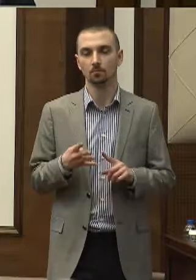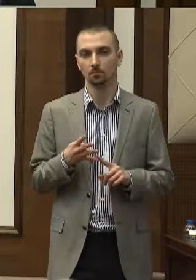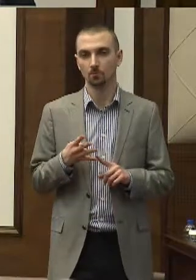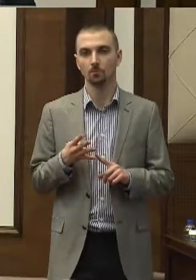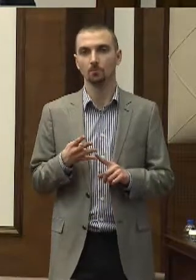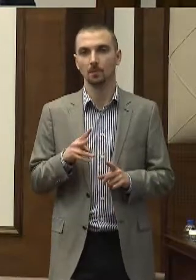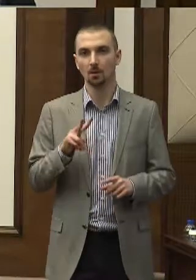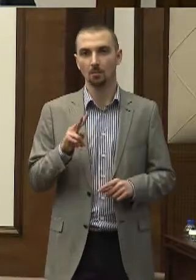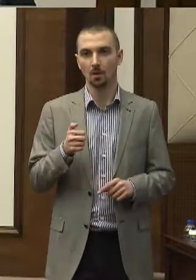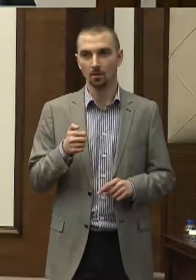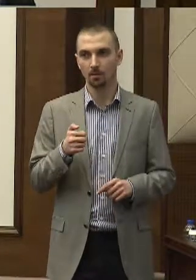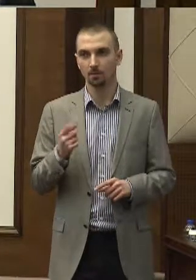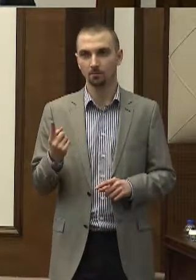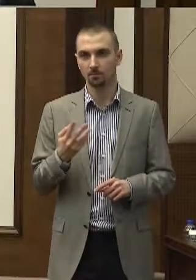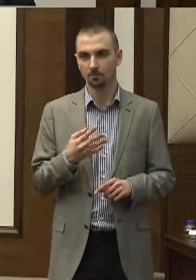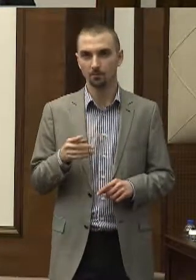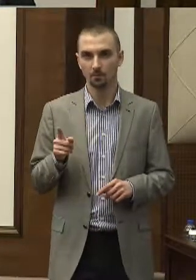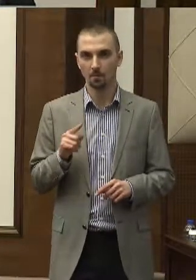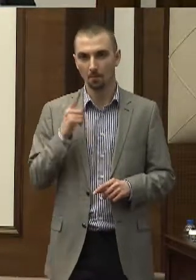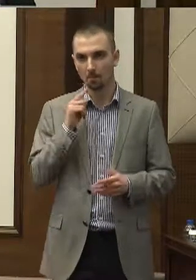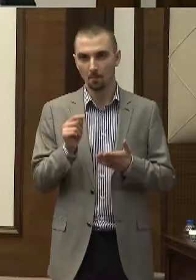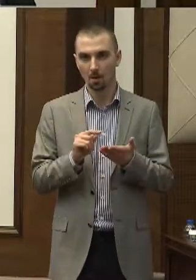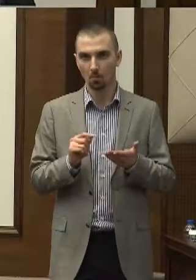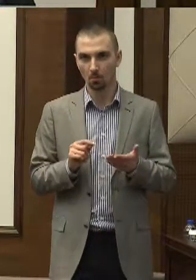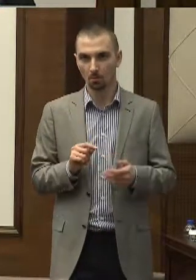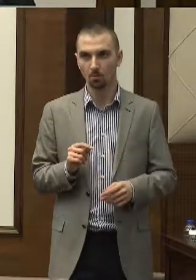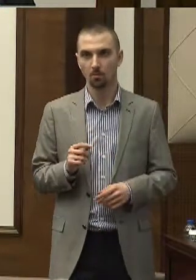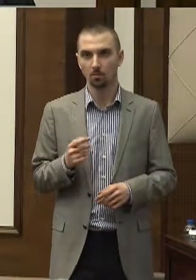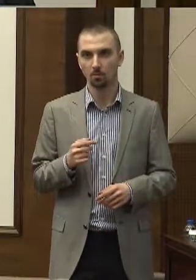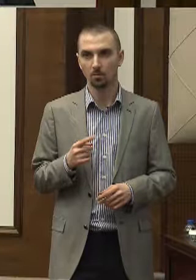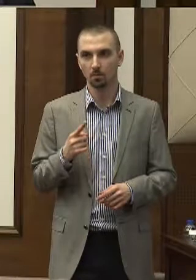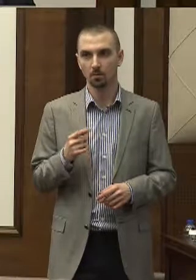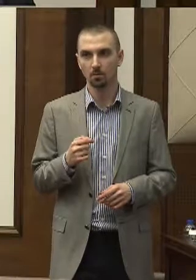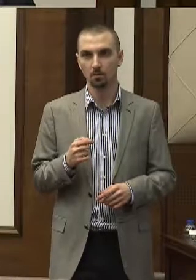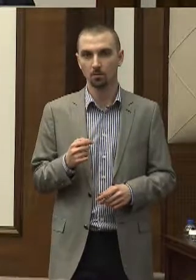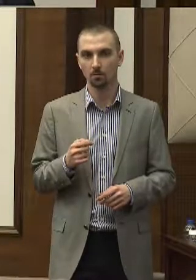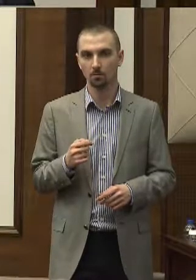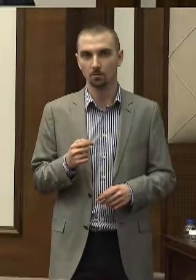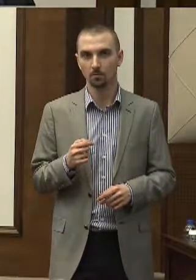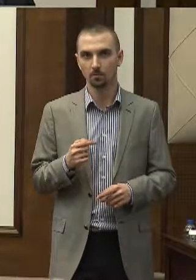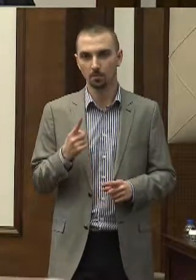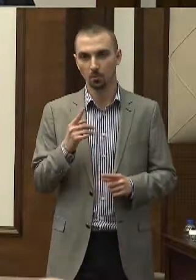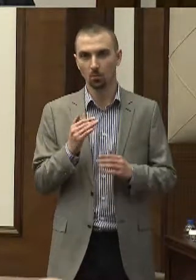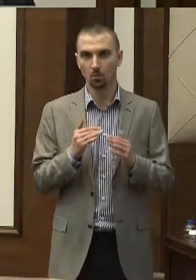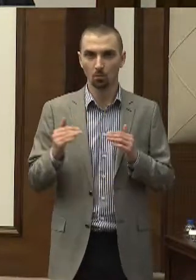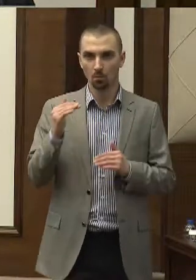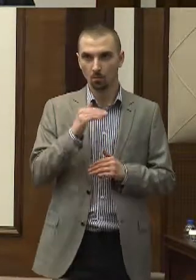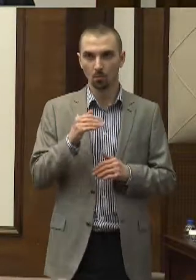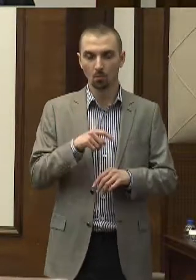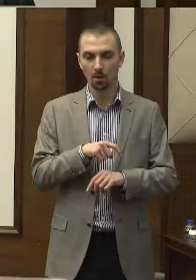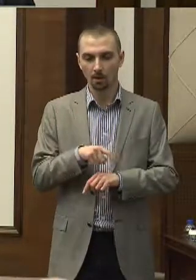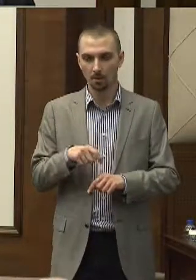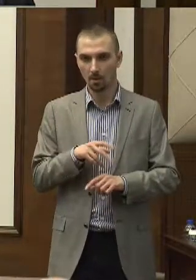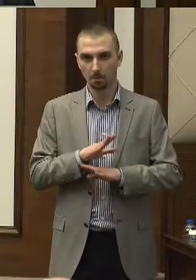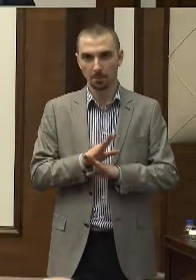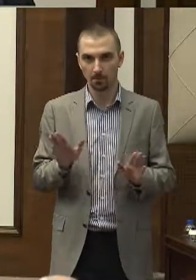26 adet 26 memur. Adet memurumuz. Bir üst memurumuz süresini doldurmuş.